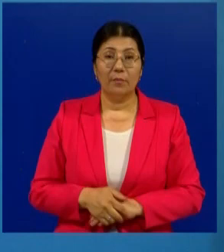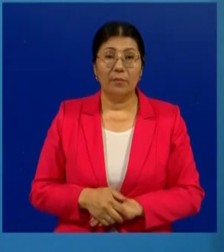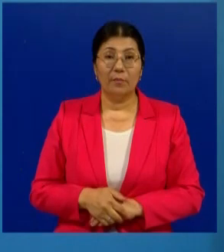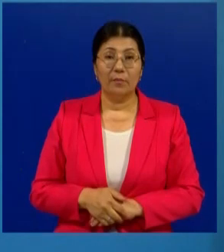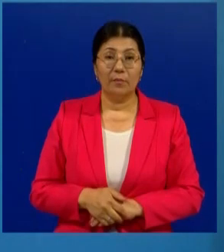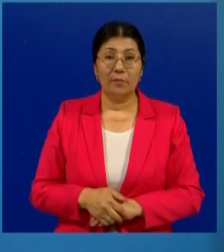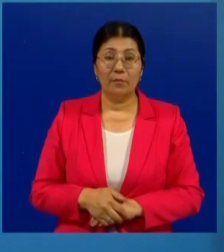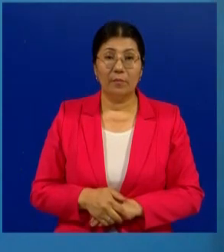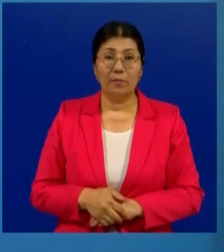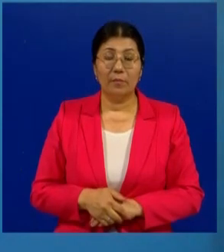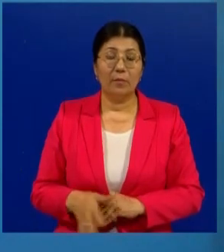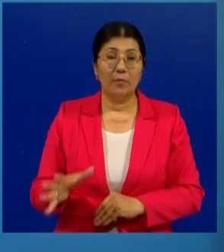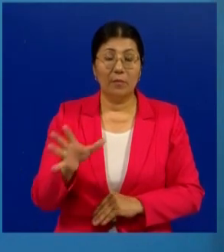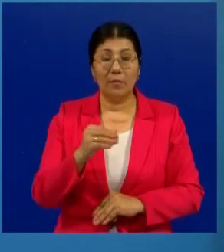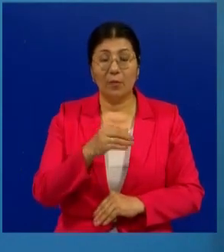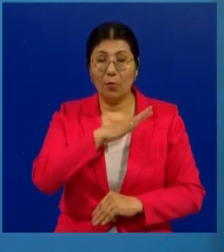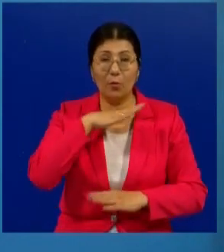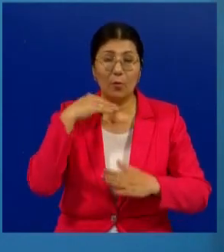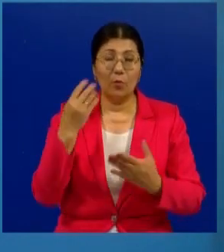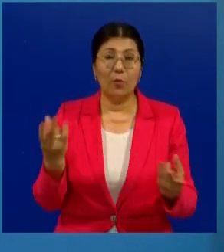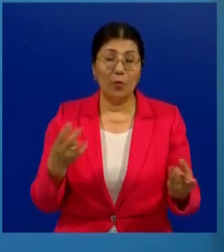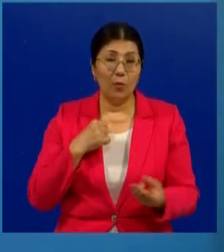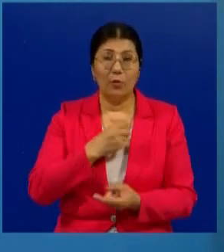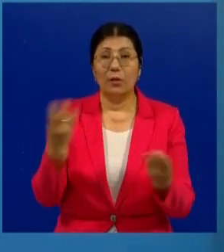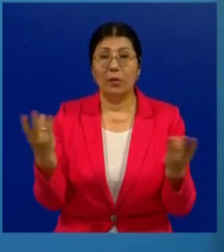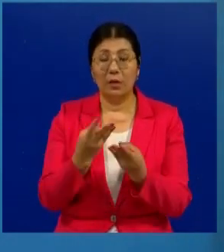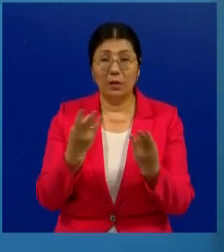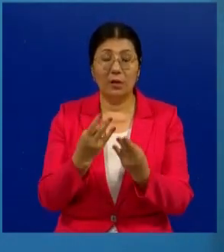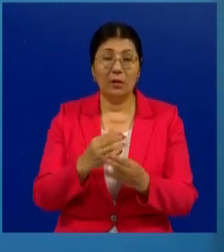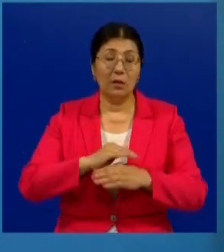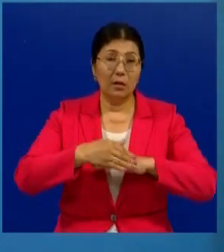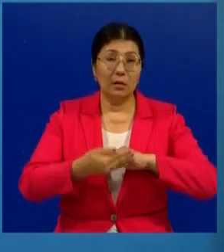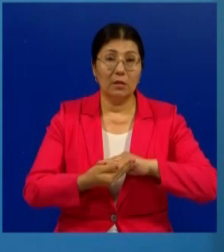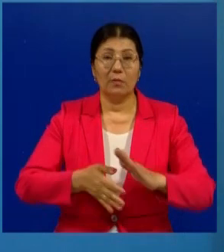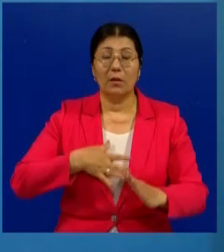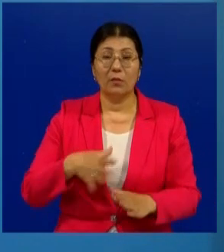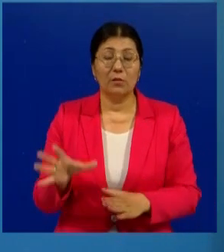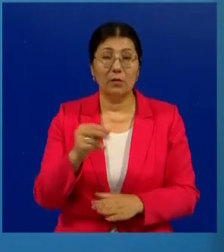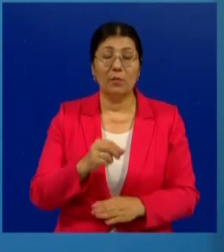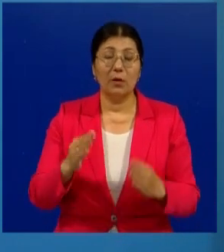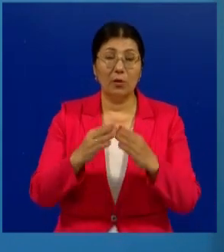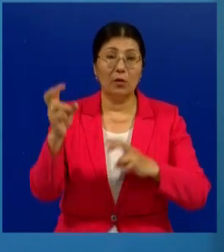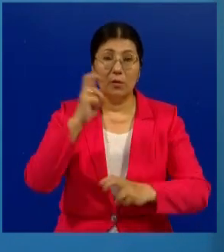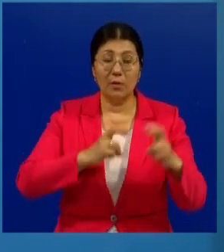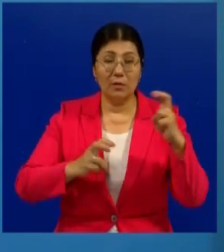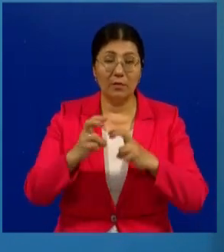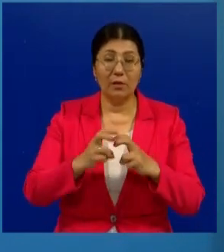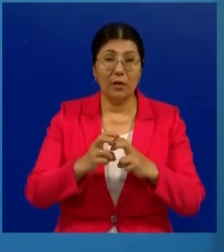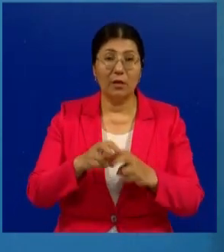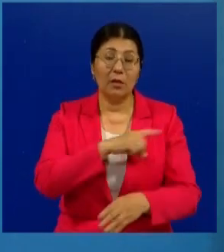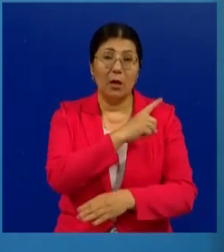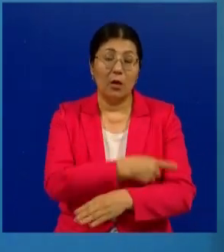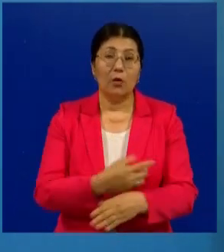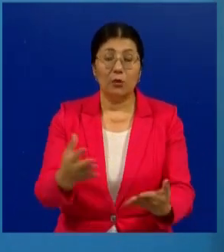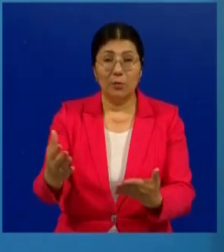басқа нәрселерді жасырып қалды деген сияқты, үй-үйді аралап, тінтіп, соның барлығын күшпен тартып алып кеткен. Бұл бізде